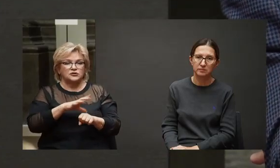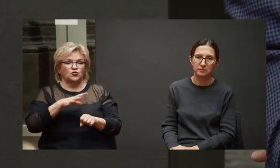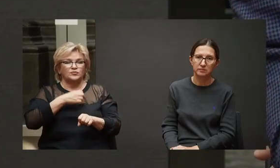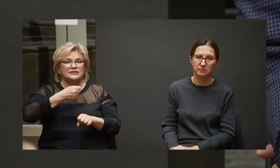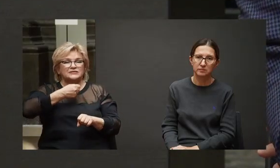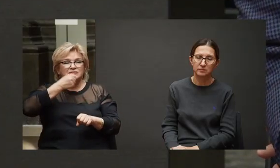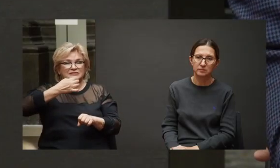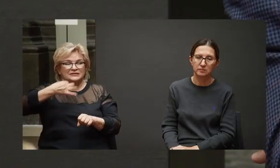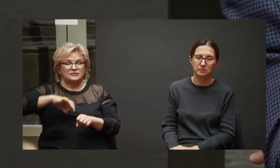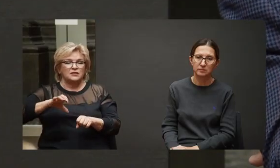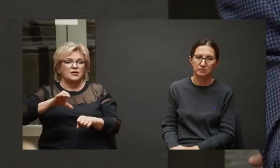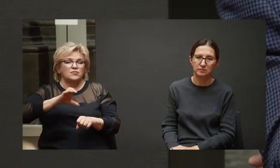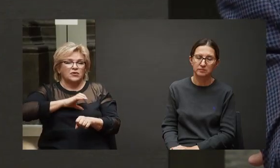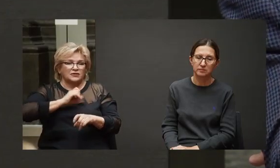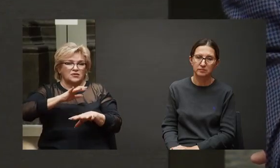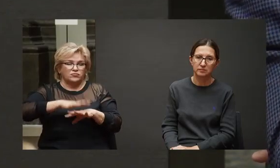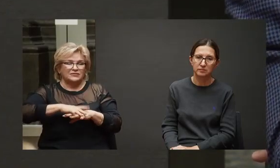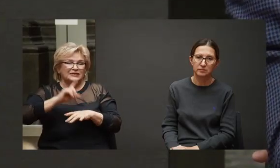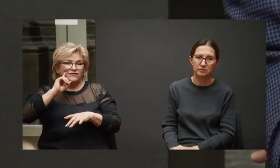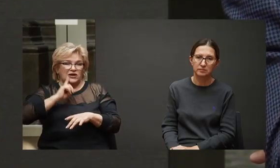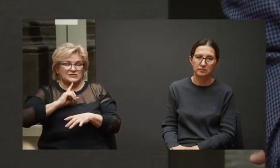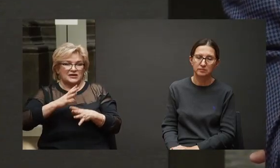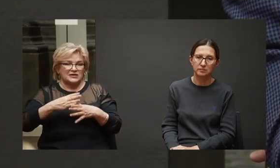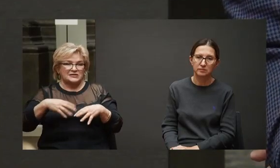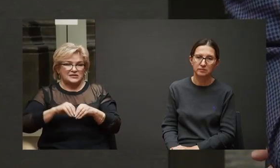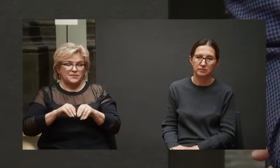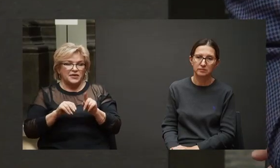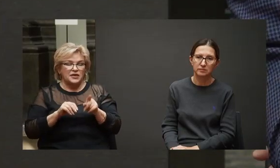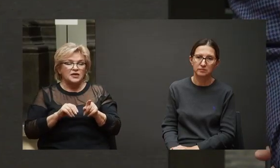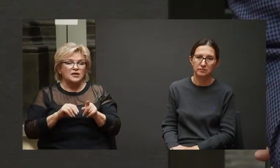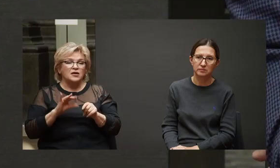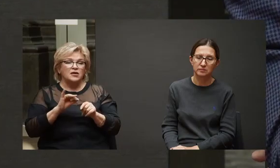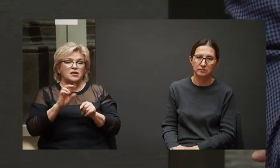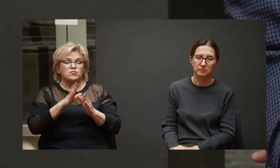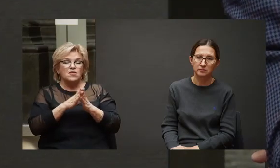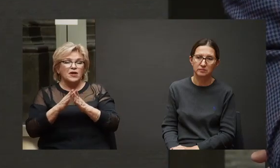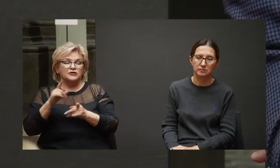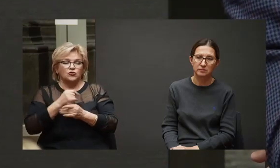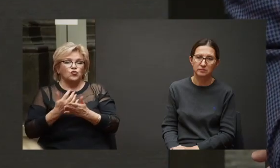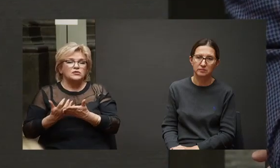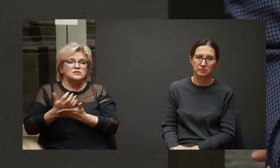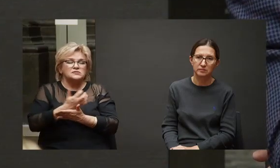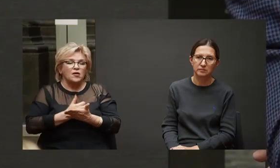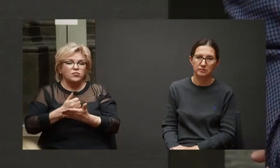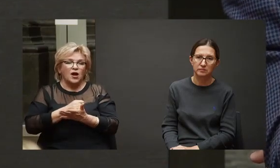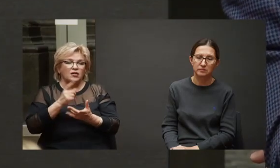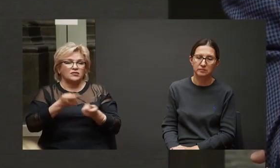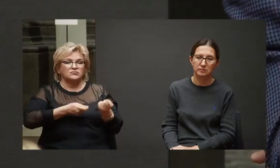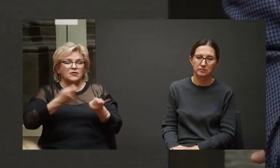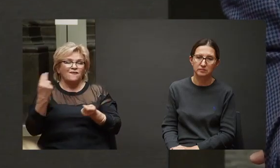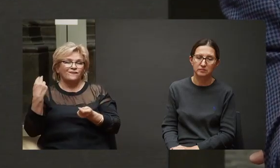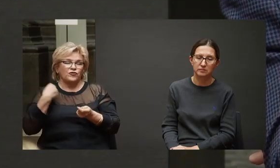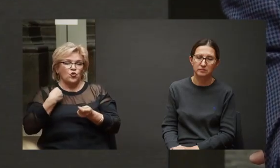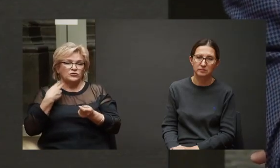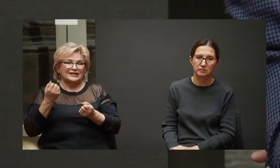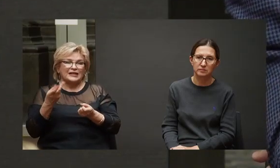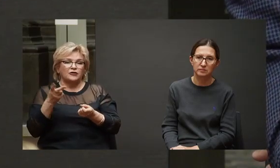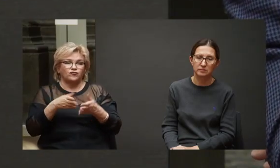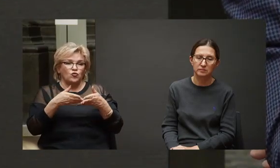сыном богатейшей банкирской еврейской семьи в Гамбурге. Библиотеку, которую он собрал, увезли в Лондон на двух